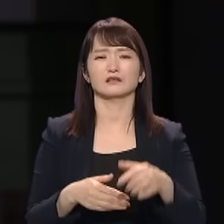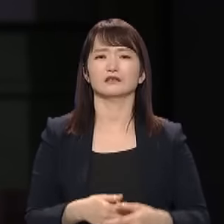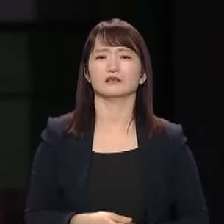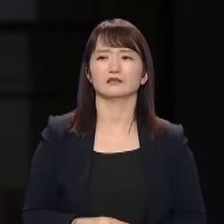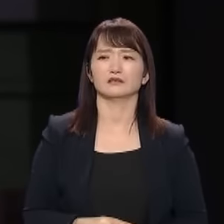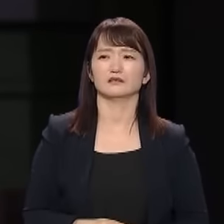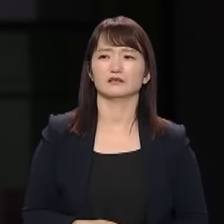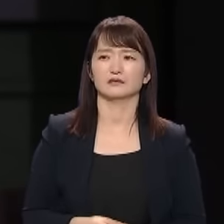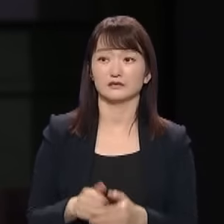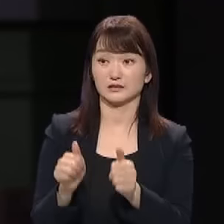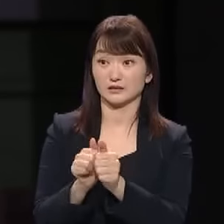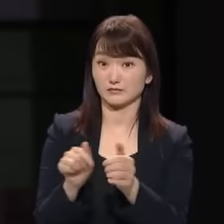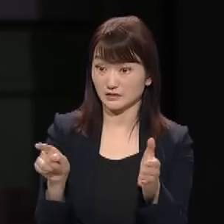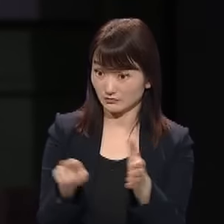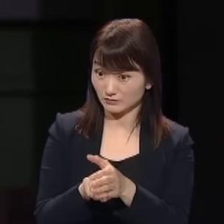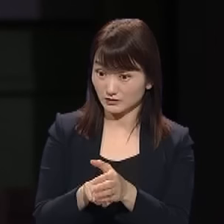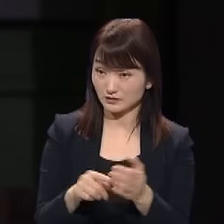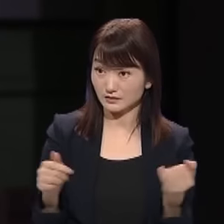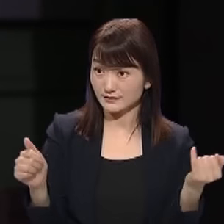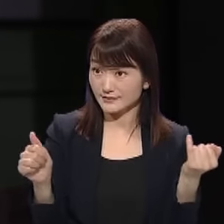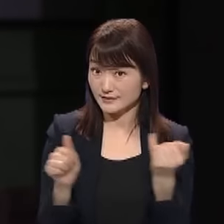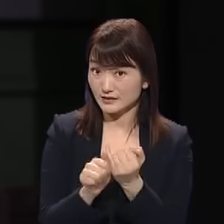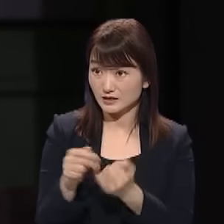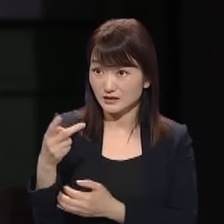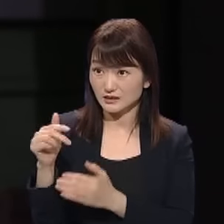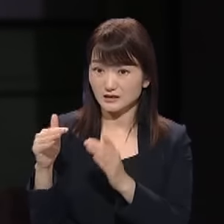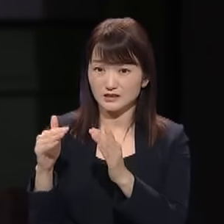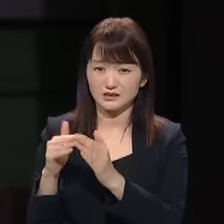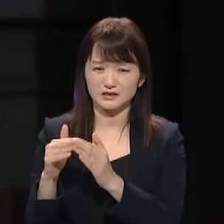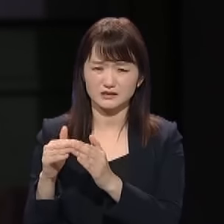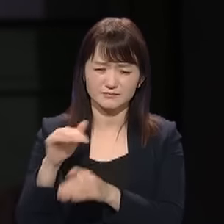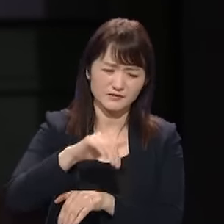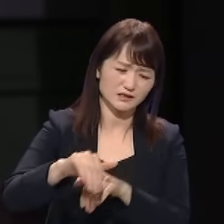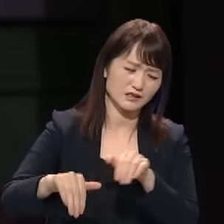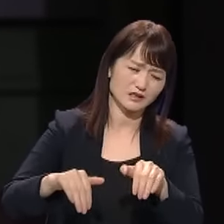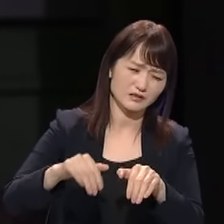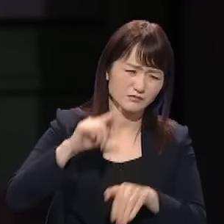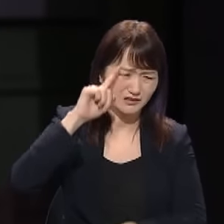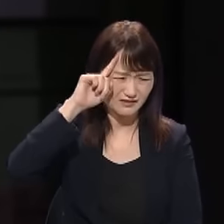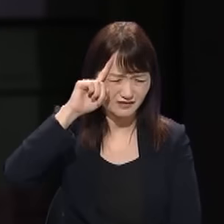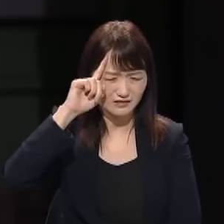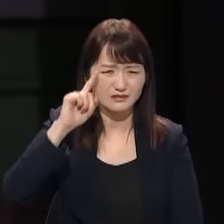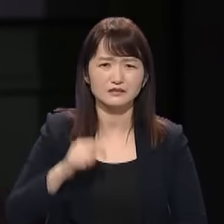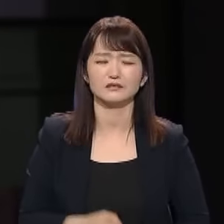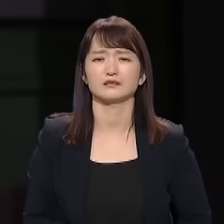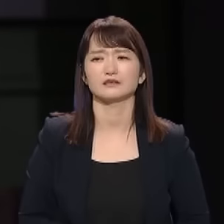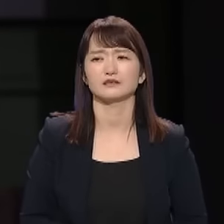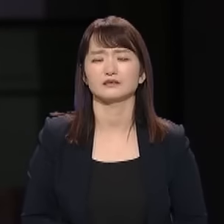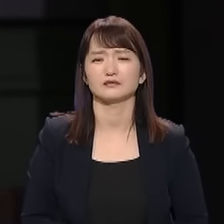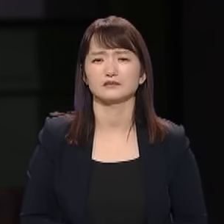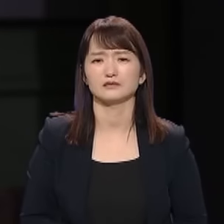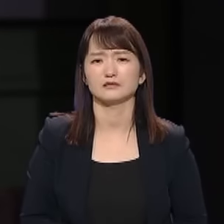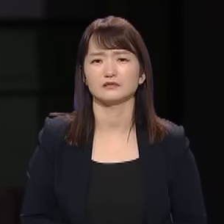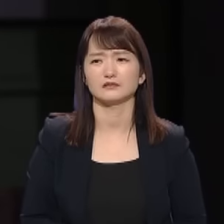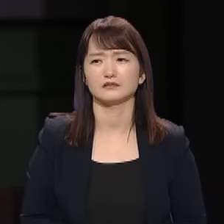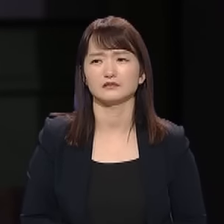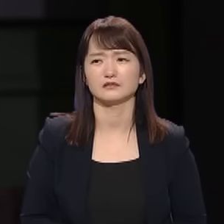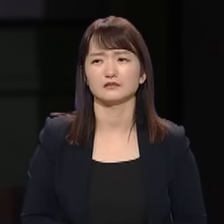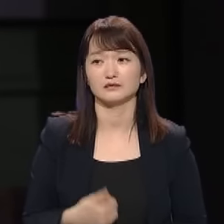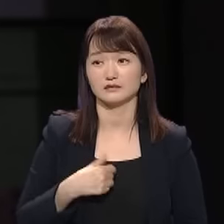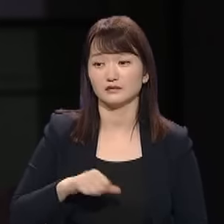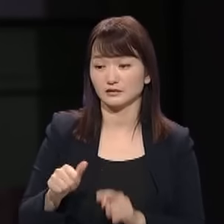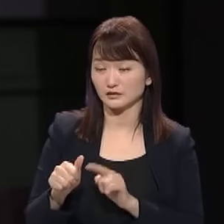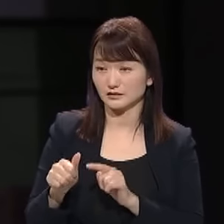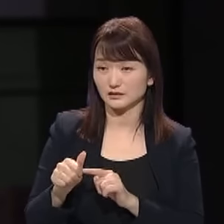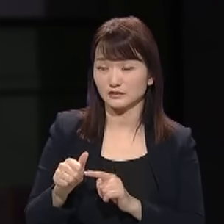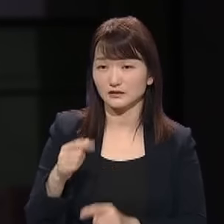YMH님은 남자만 믿고 결혼하면 시댁 등살에 스트레스 많이 받겠습니다라고 하셨습니다. 또 군산 사는 남원땡님은 저 아들은